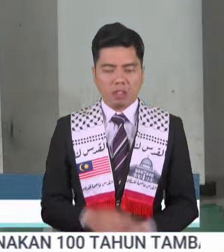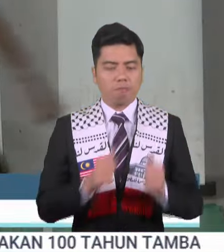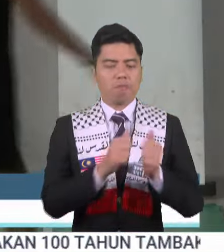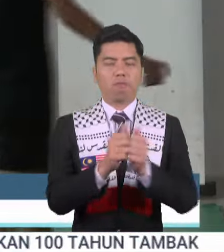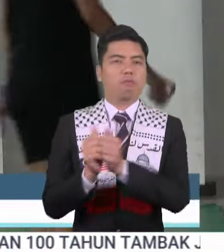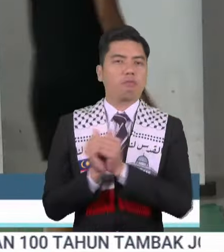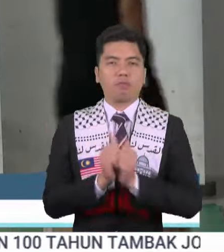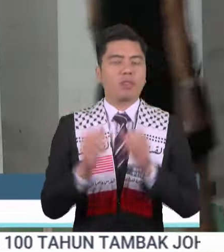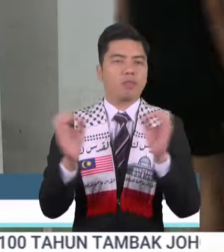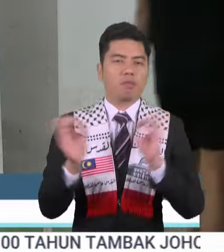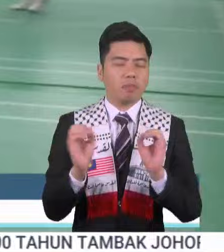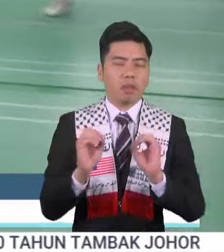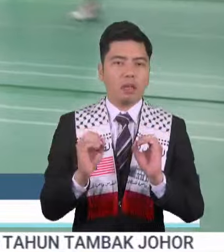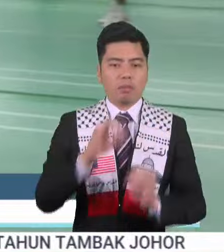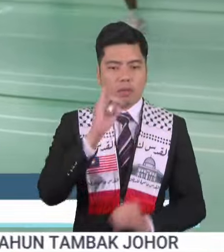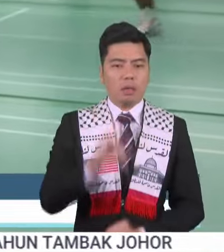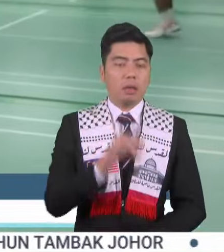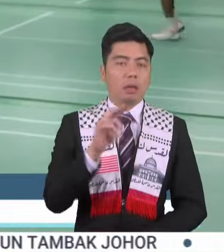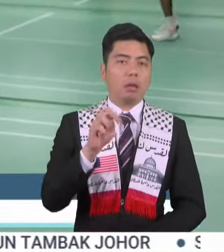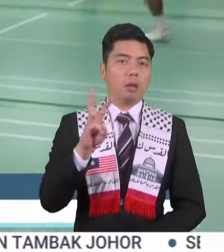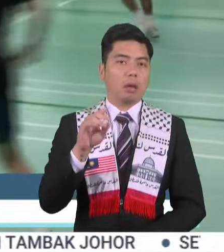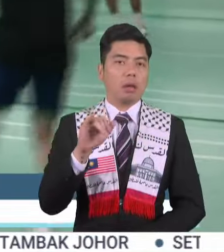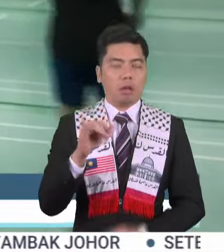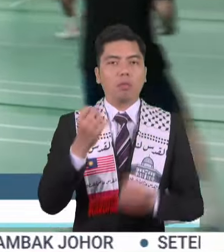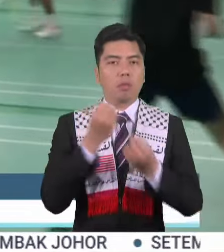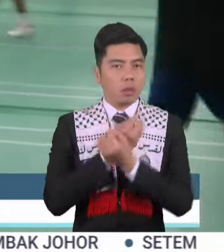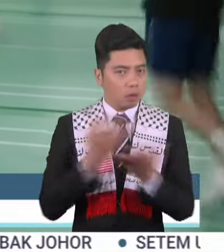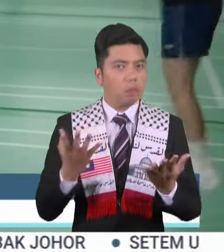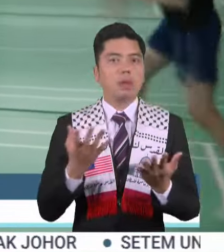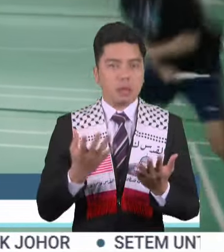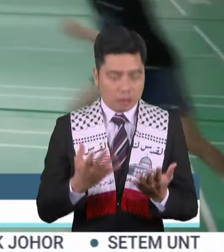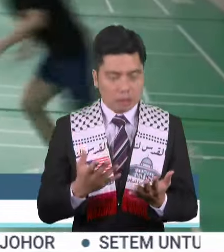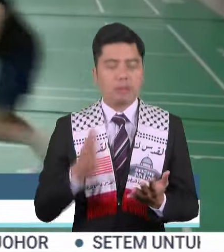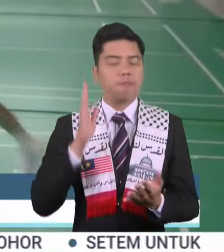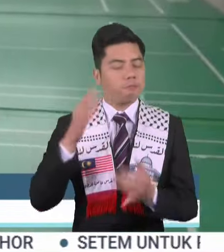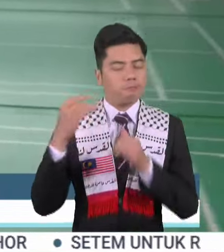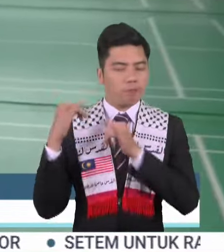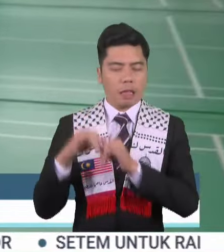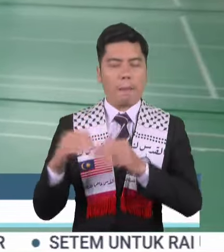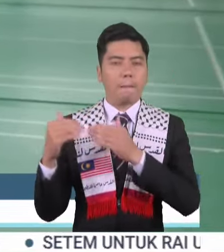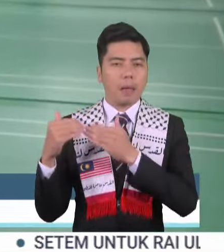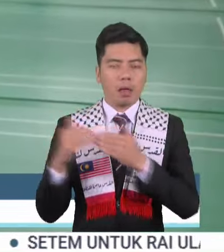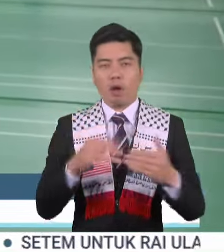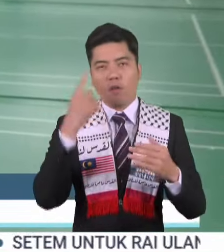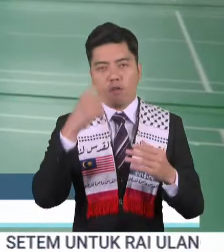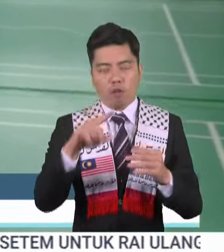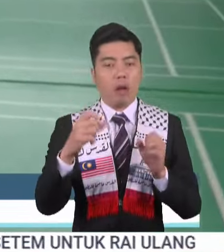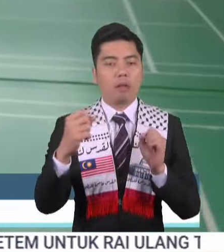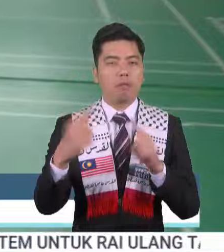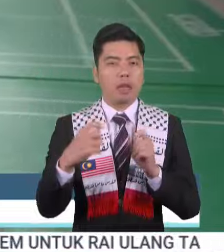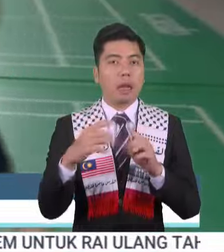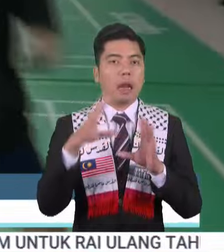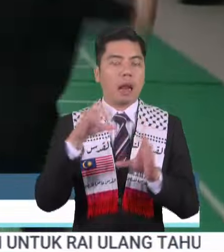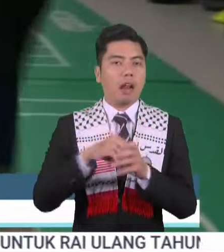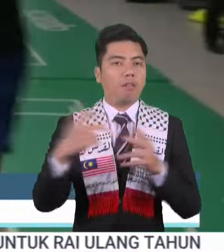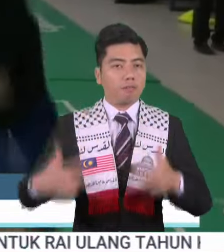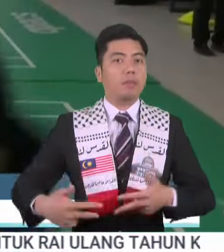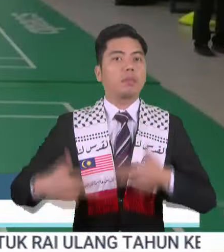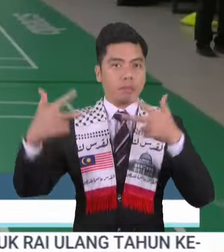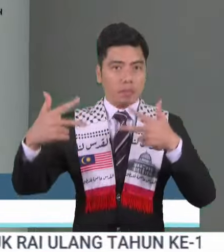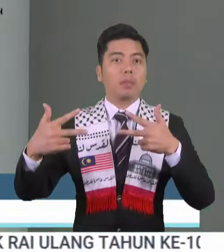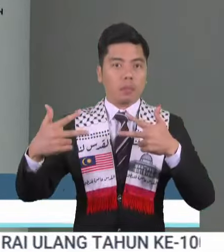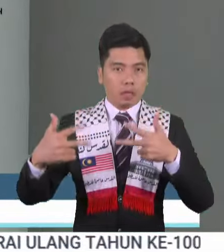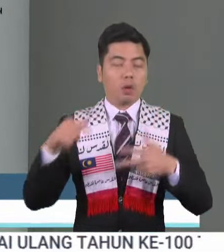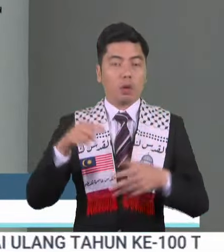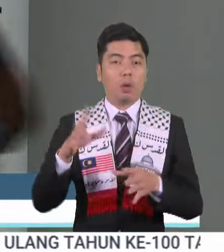Biarpun tiada di sisi, Jin Wei memaklumkan mereka tetap akan berkomunikasi melalui panggilan video. Pemain itu juga